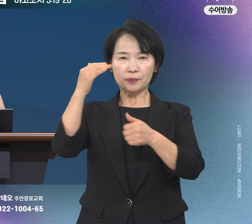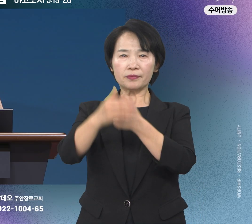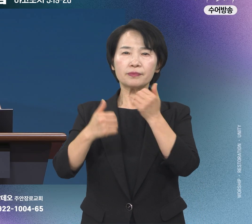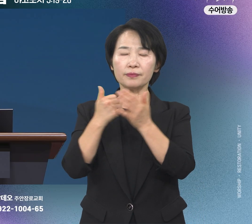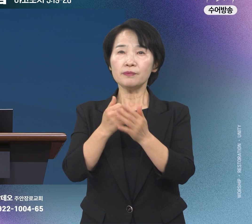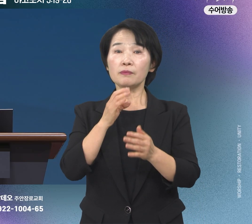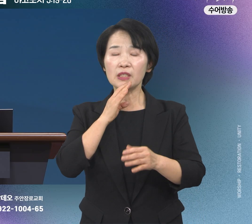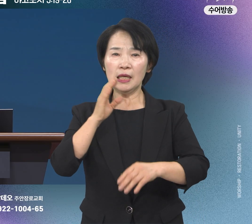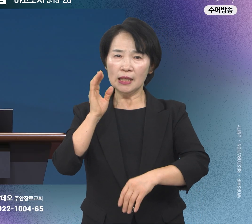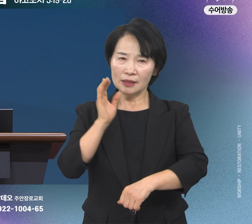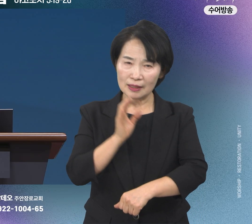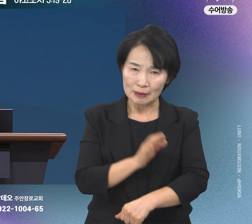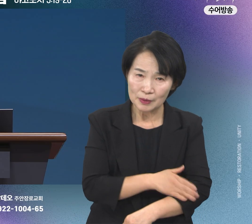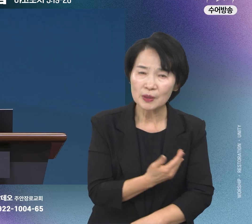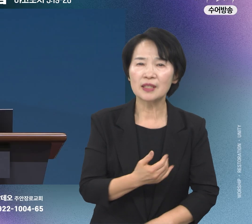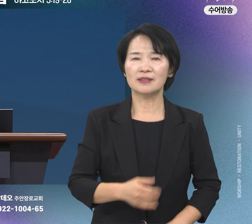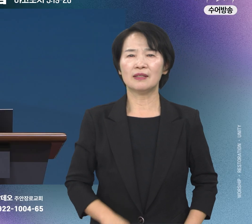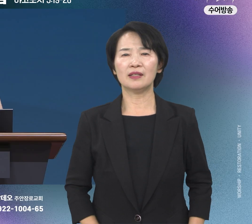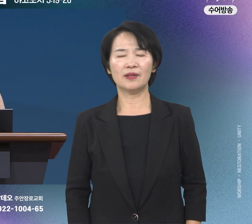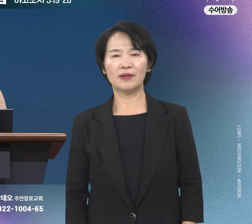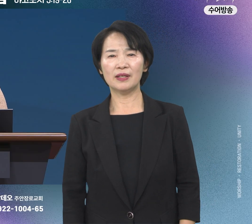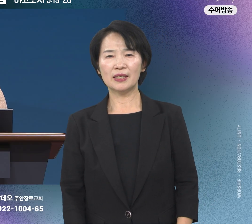정말 잘못했습니다.